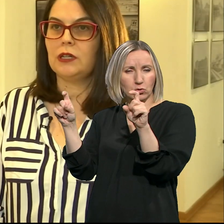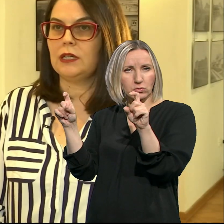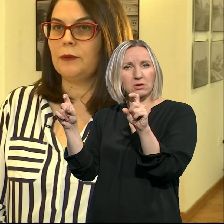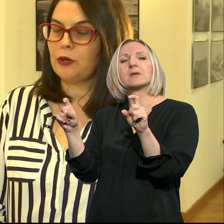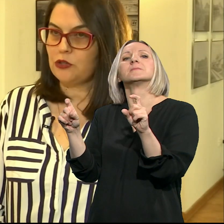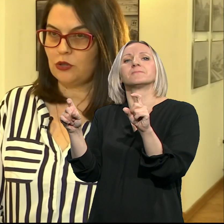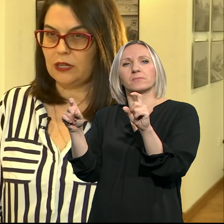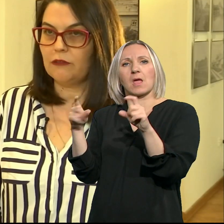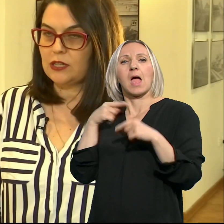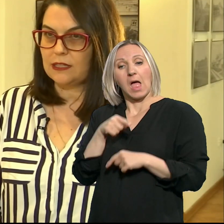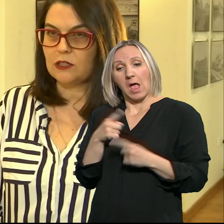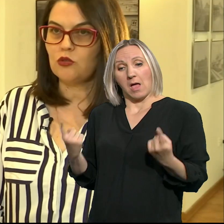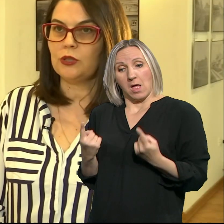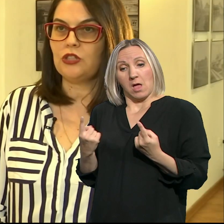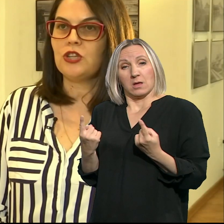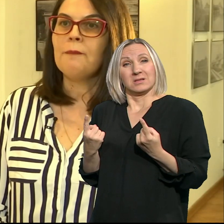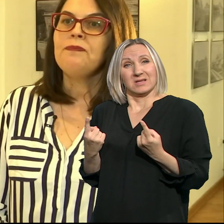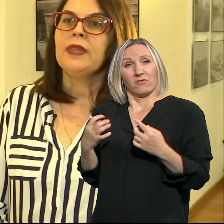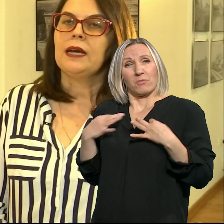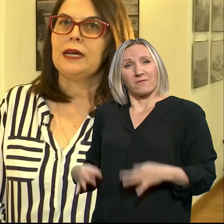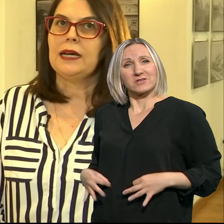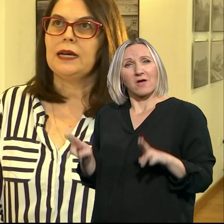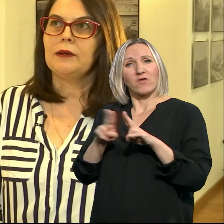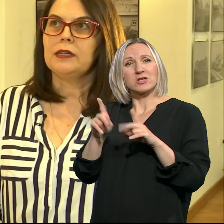inicijativu profesora Vojislava Subotića